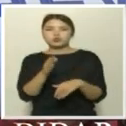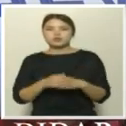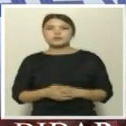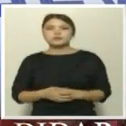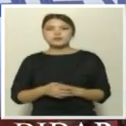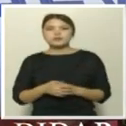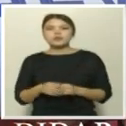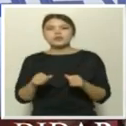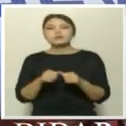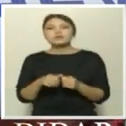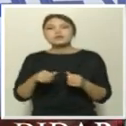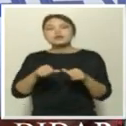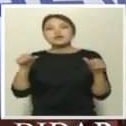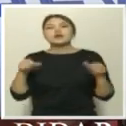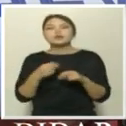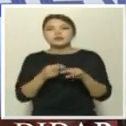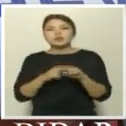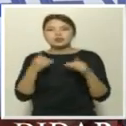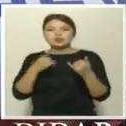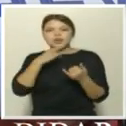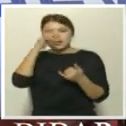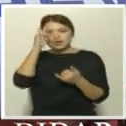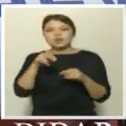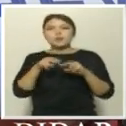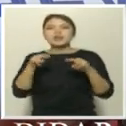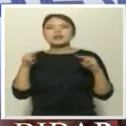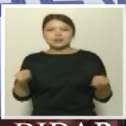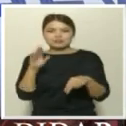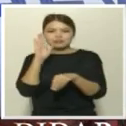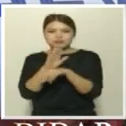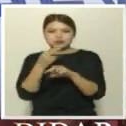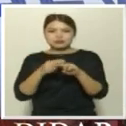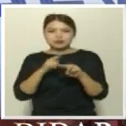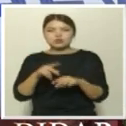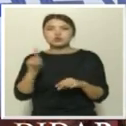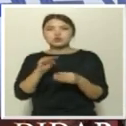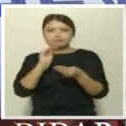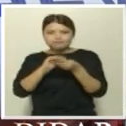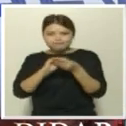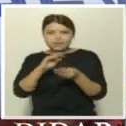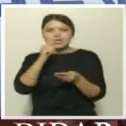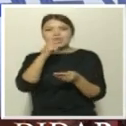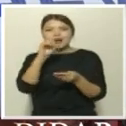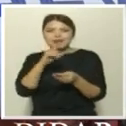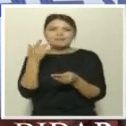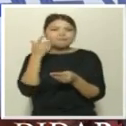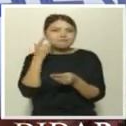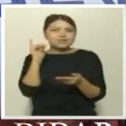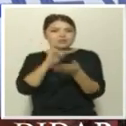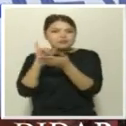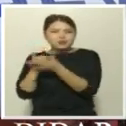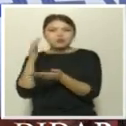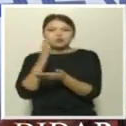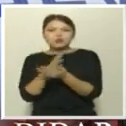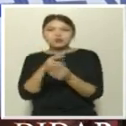В рамках исполнения поручения главы государства Касым-Жомарта Токаева для обеспечения стабильного газоснабжения Мангистауской области